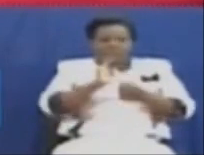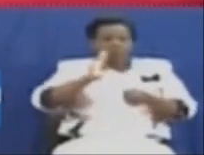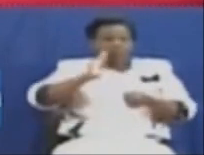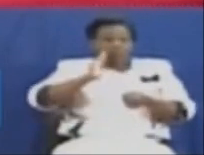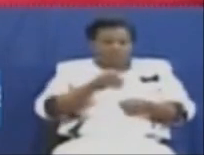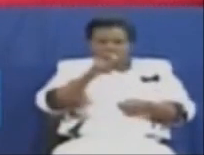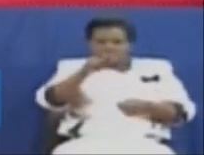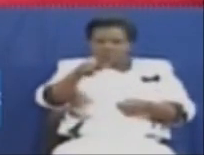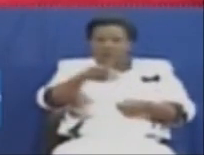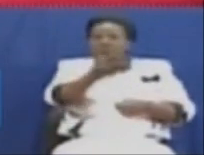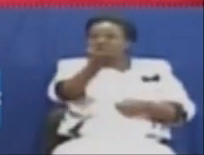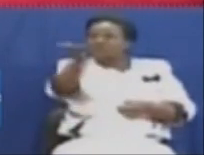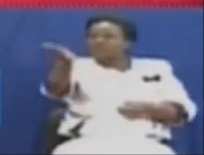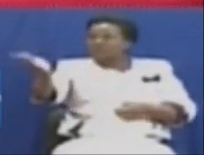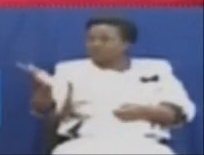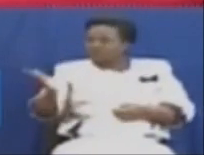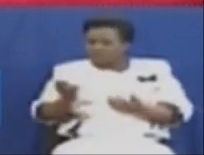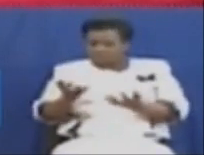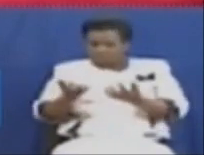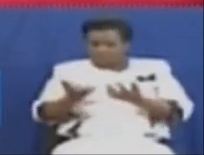na kwa maana hiyo